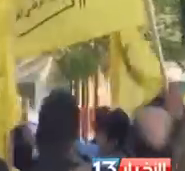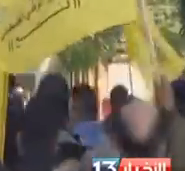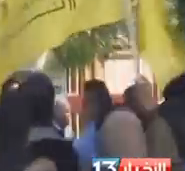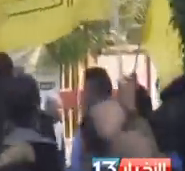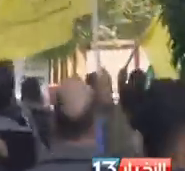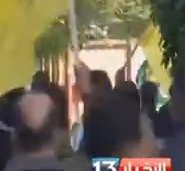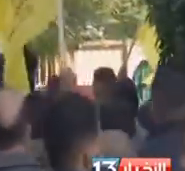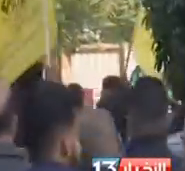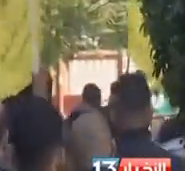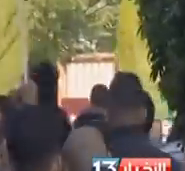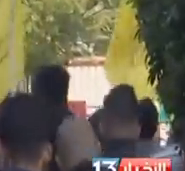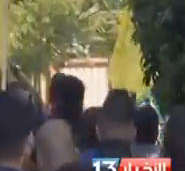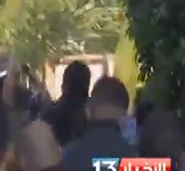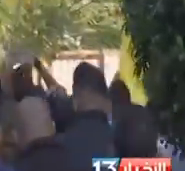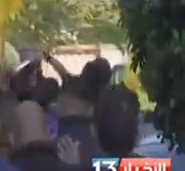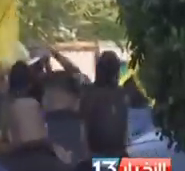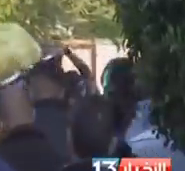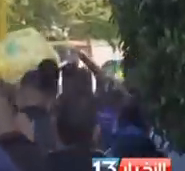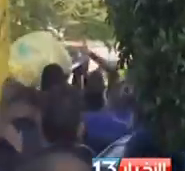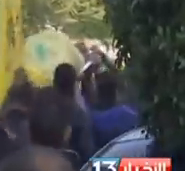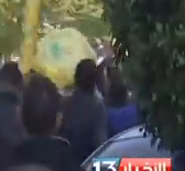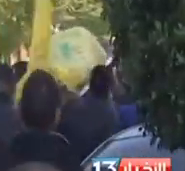مواجهات مع قوات الاحتلال